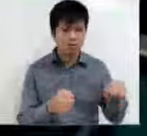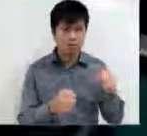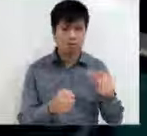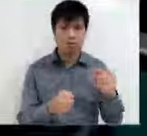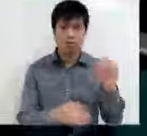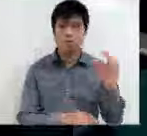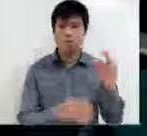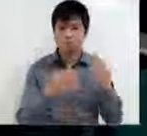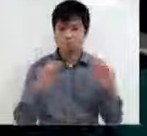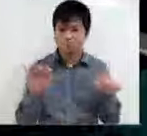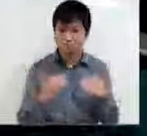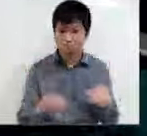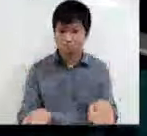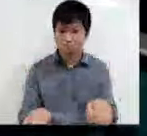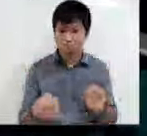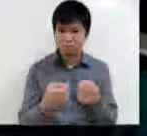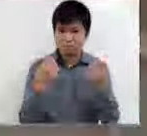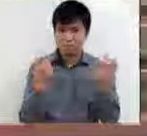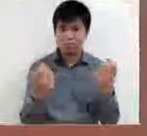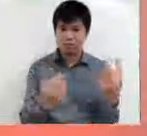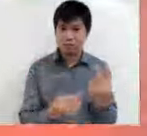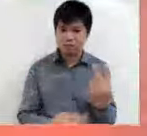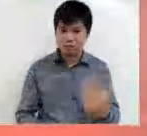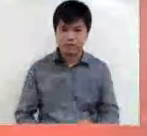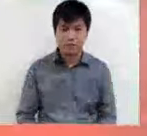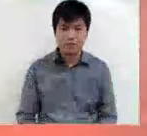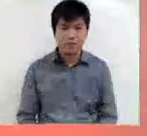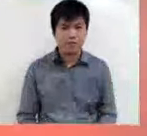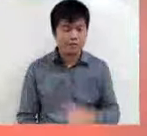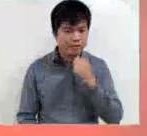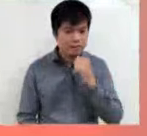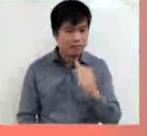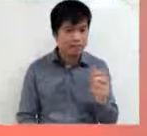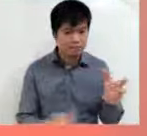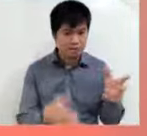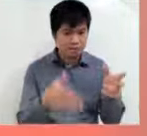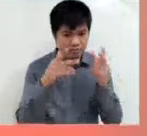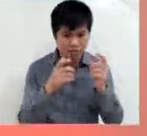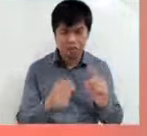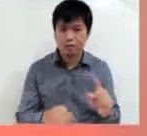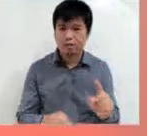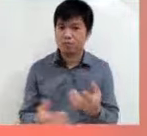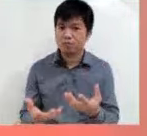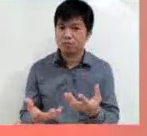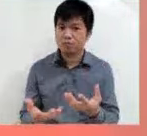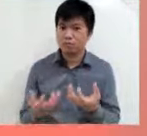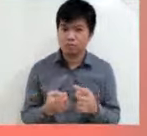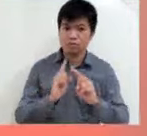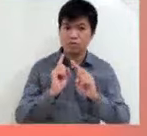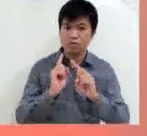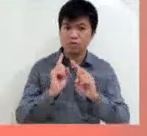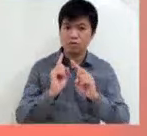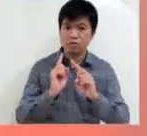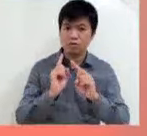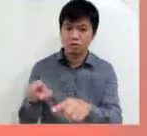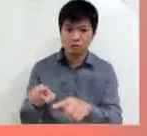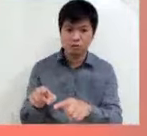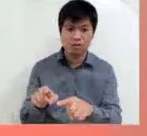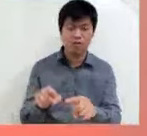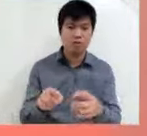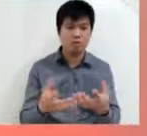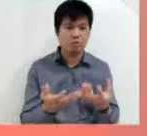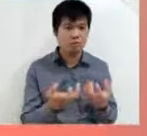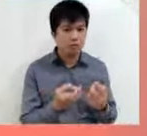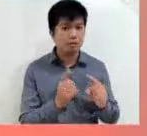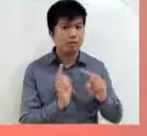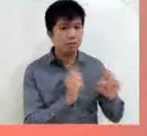at Badoy. Hindi tayo pinakinggan. Ang gusto lang nila, yung sagot na gusto nila na sagot. Kung hindi naman nila gusto